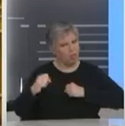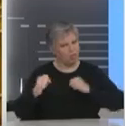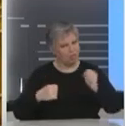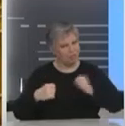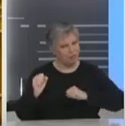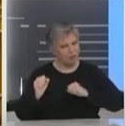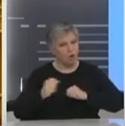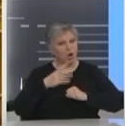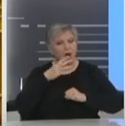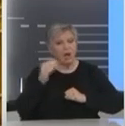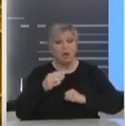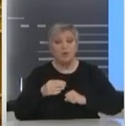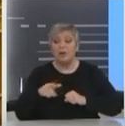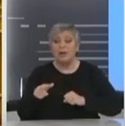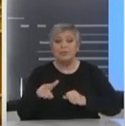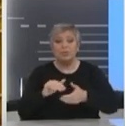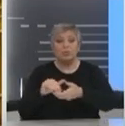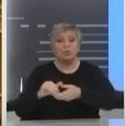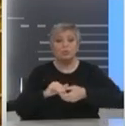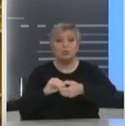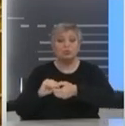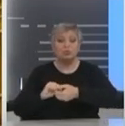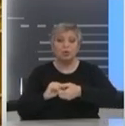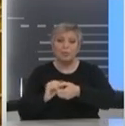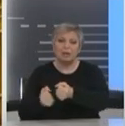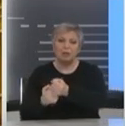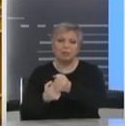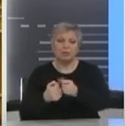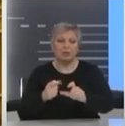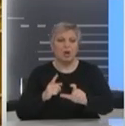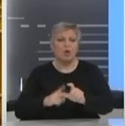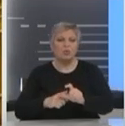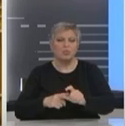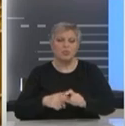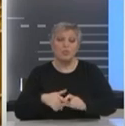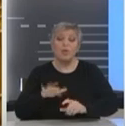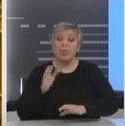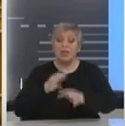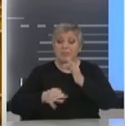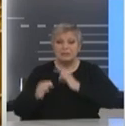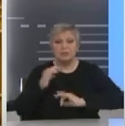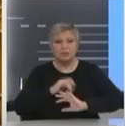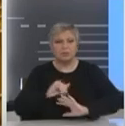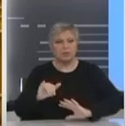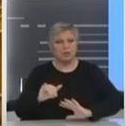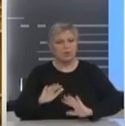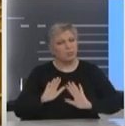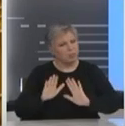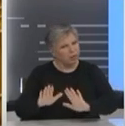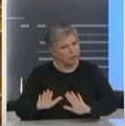εξηγήσει ποτέ γιατί και πώς εκεί τα πράγματα θα είναι καλύτερα για τις δυνάμεις εργασίας, αλλά έχει μια διακριτή